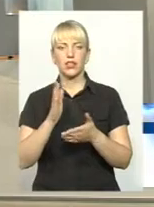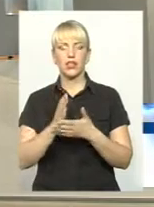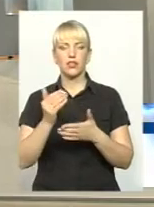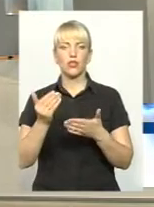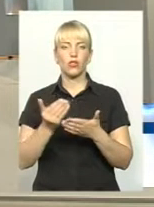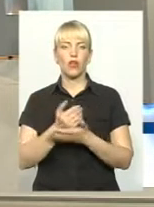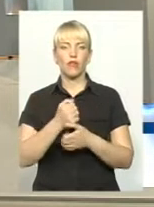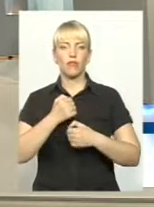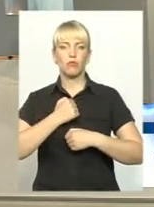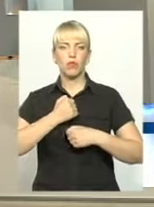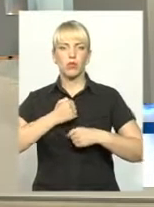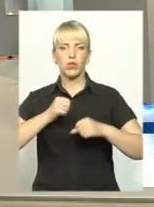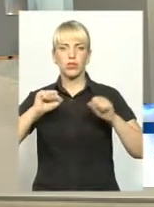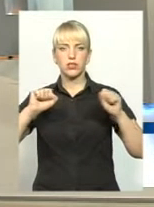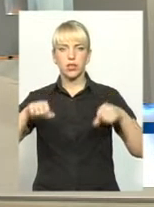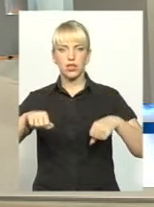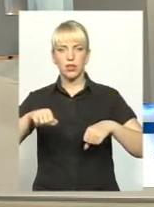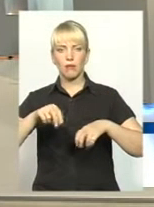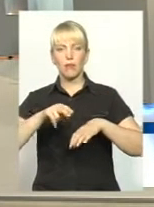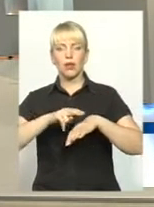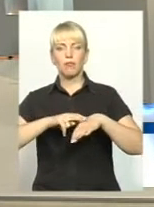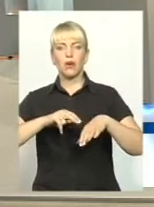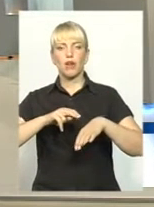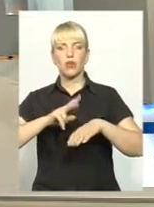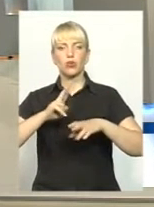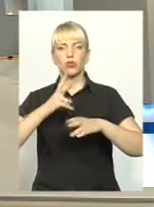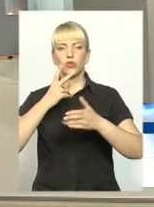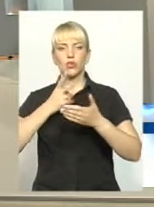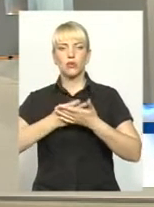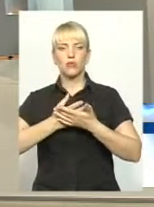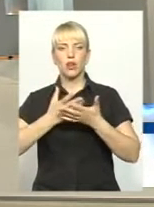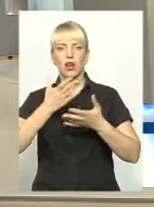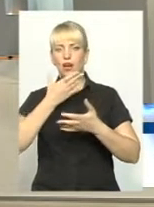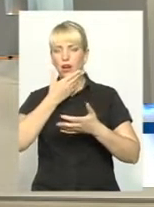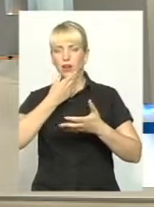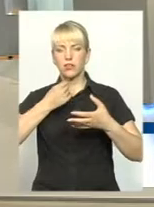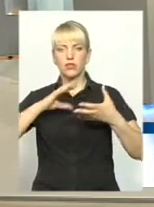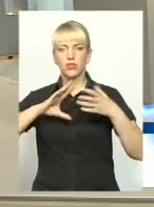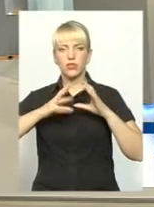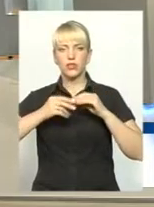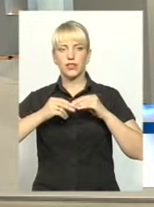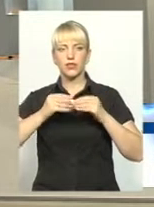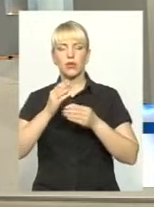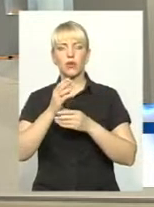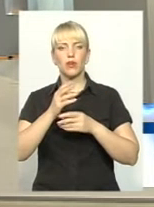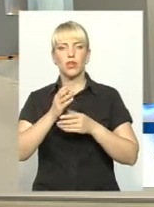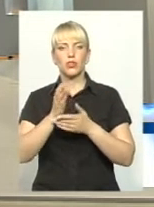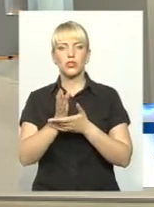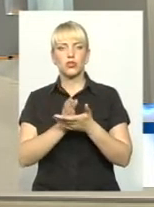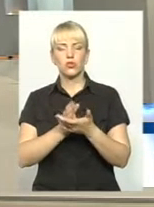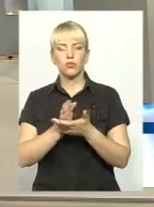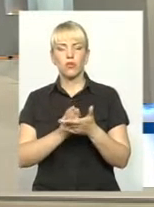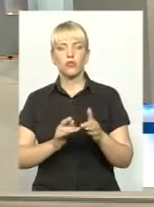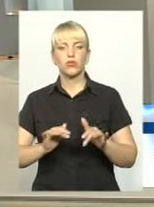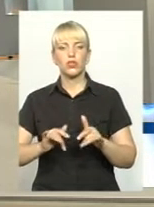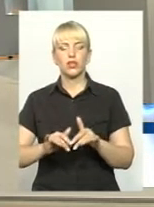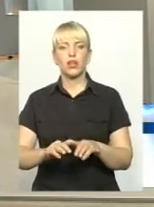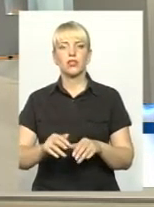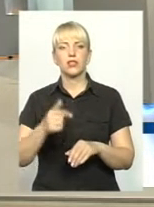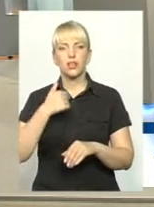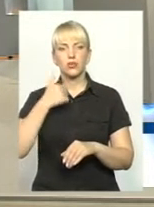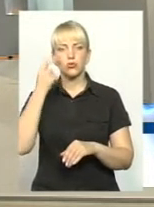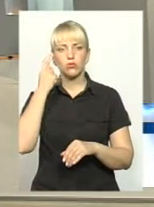боєздатними правоохоронцями, які демонструють нормальні результати оперативно-службової діяльності. Я думаю, що